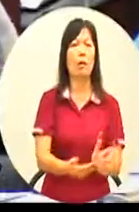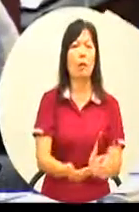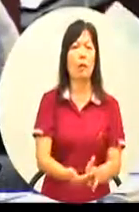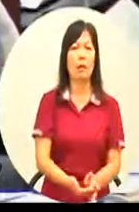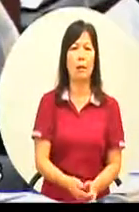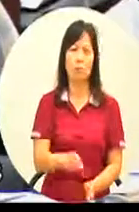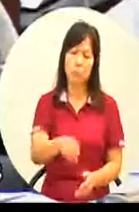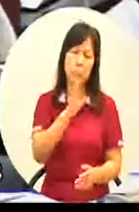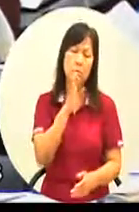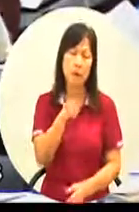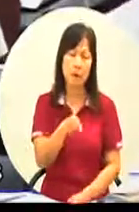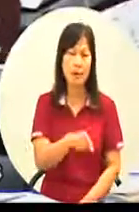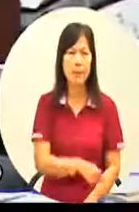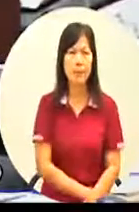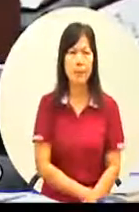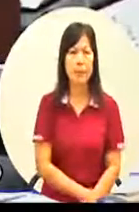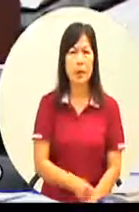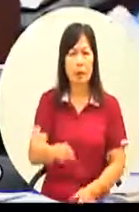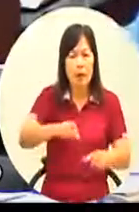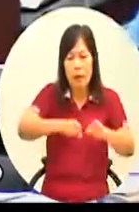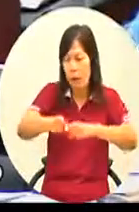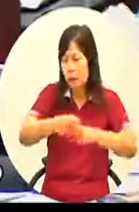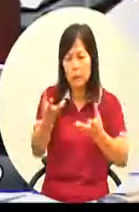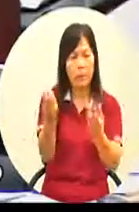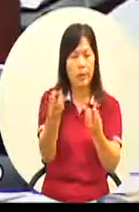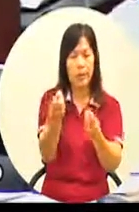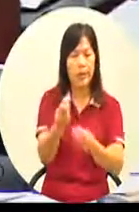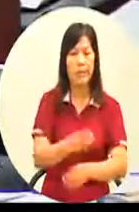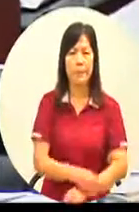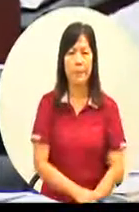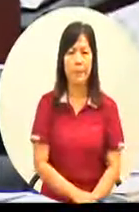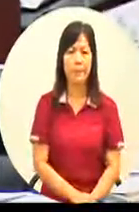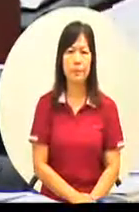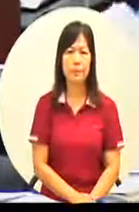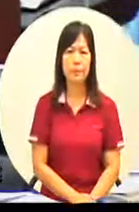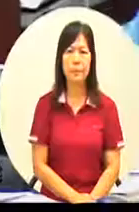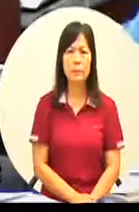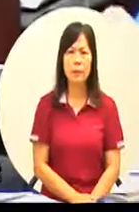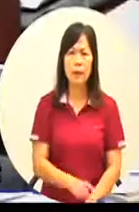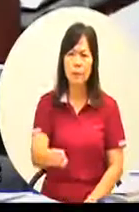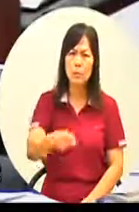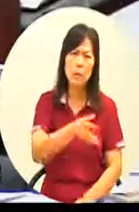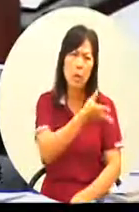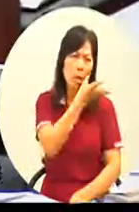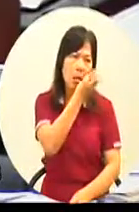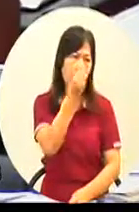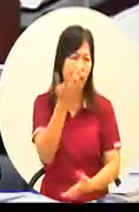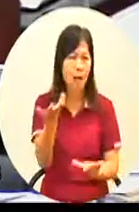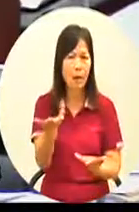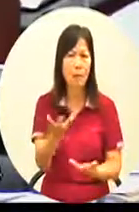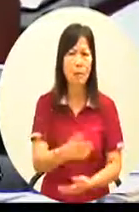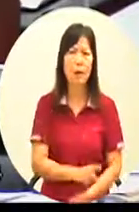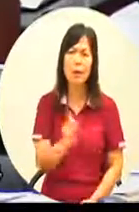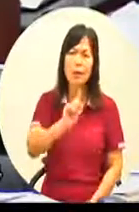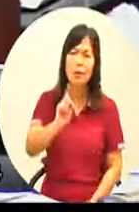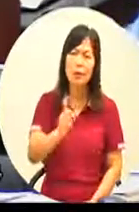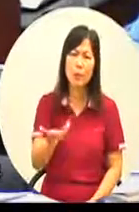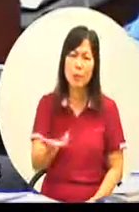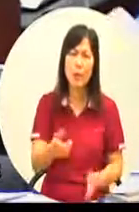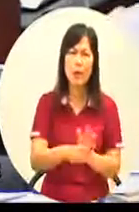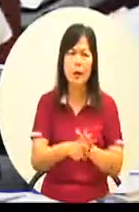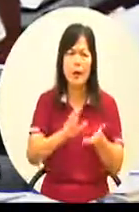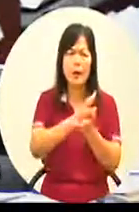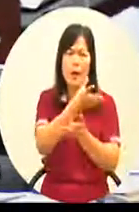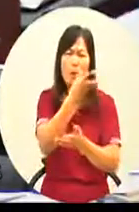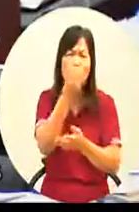就这样，连一个计划都没有。我是讲，该散到安尼啦？为什么该散